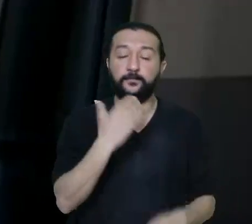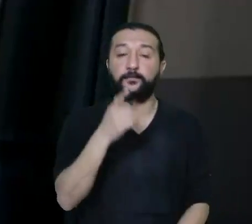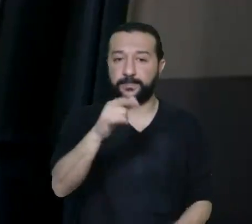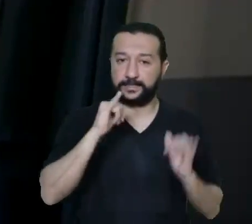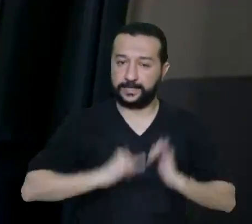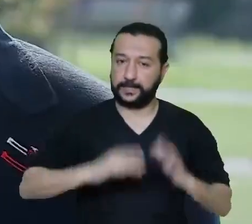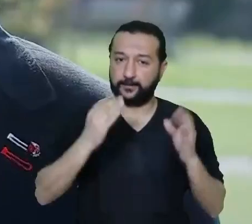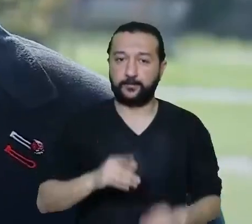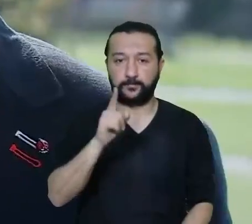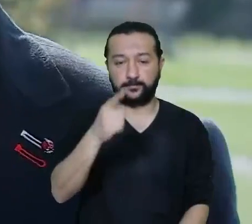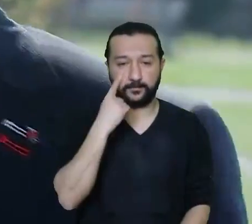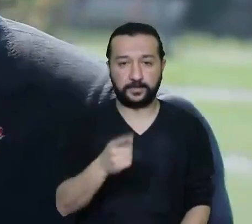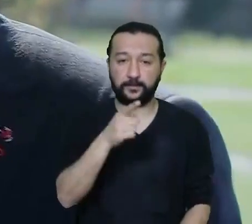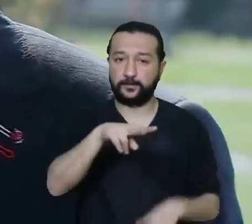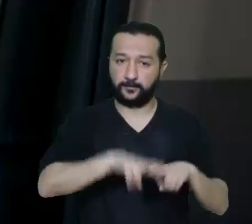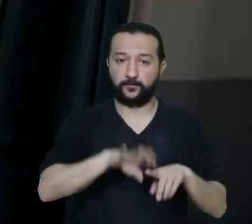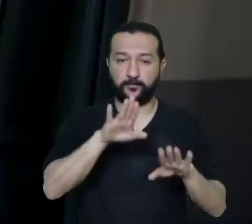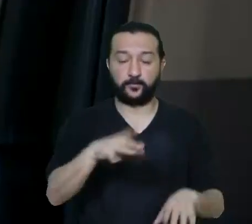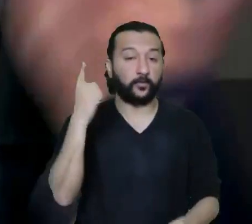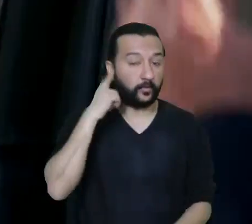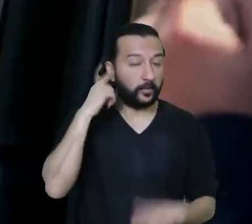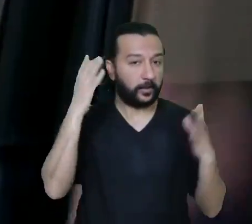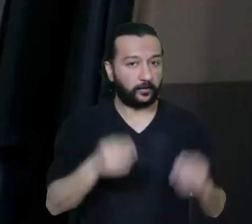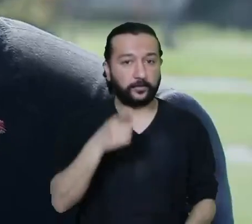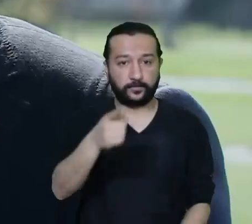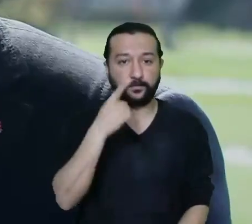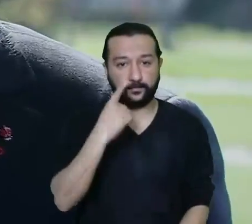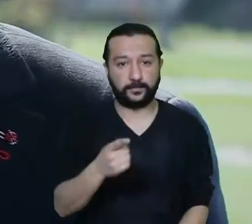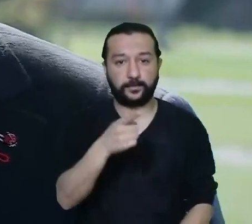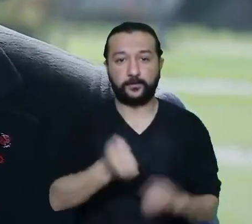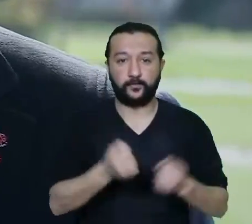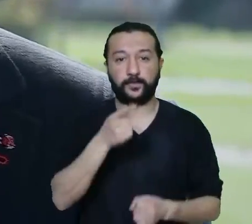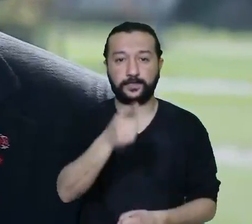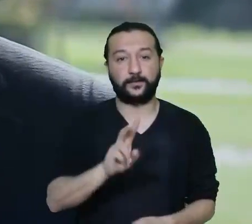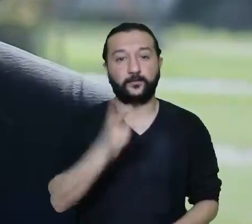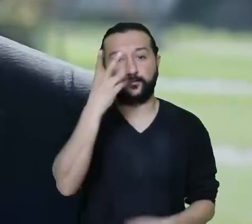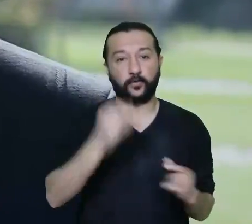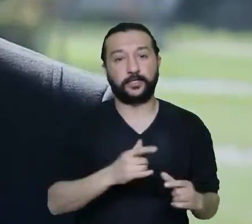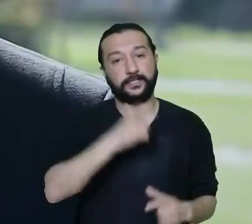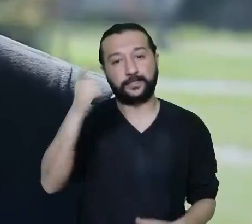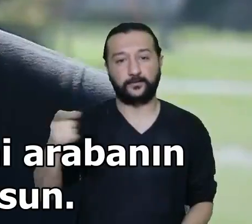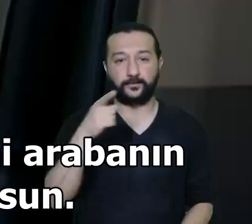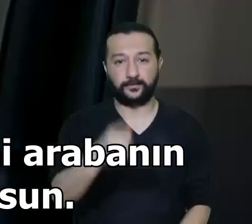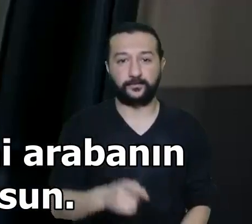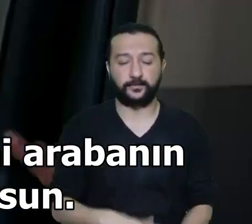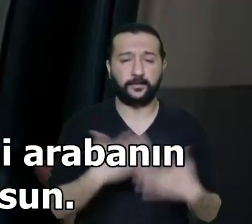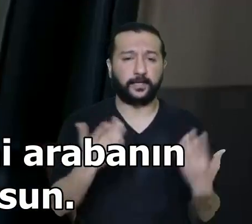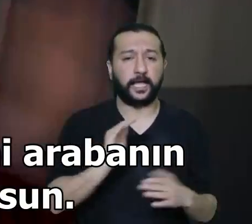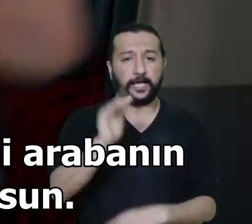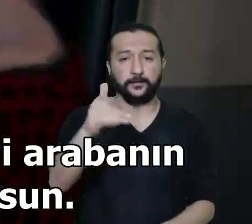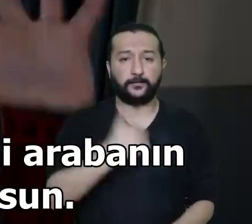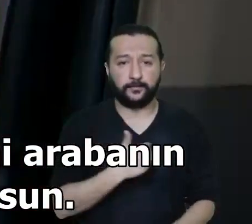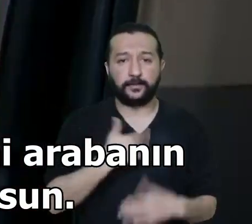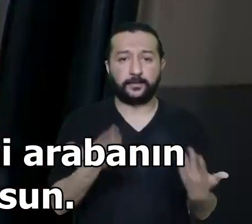Bir sakin ol ya. Allah Allah. Geç otur. Kulaklıklarını tak. Şoför seni sürprizin olduğu yere götürecek. Ya